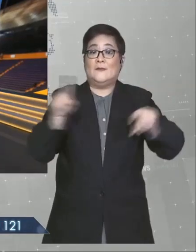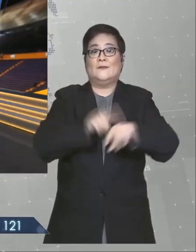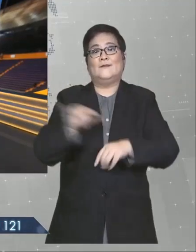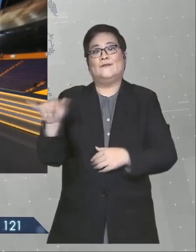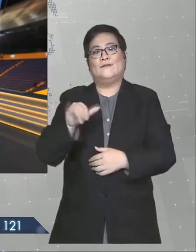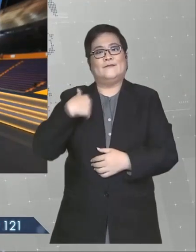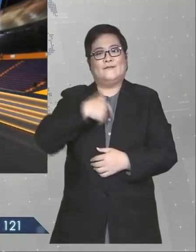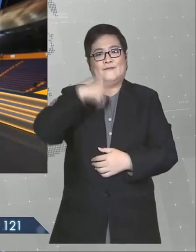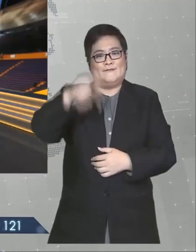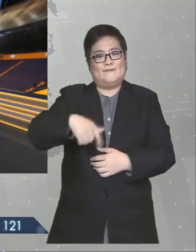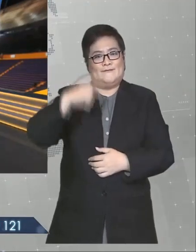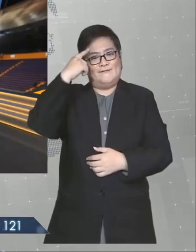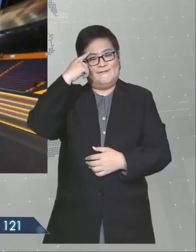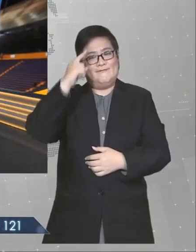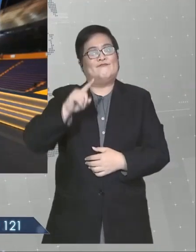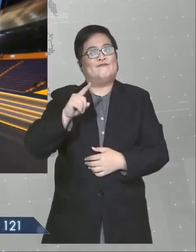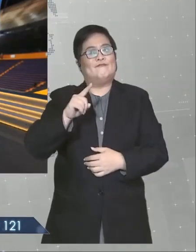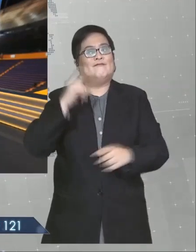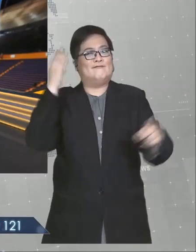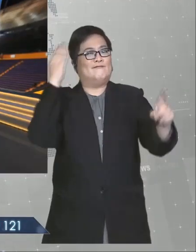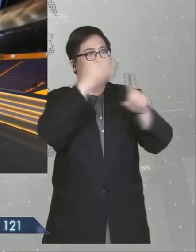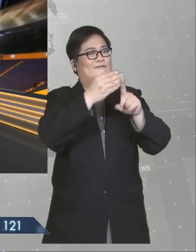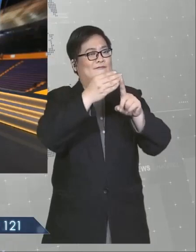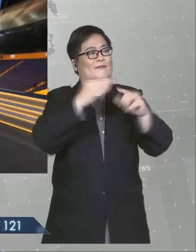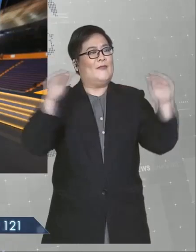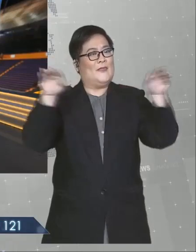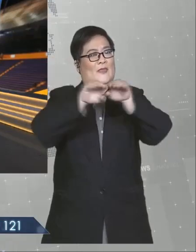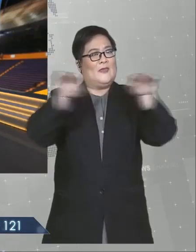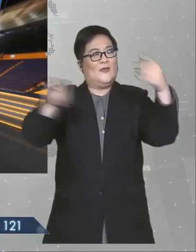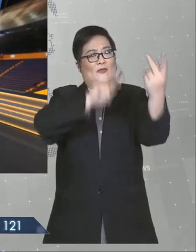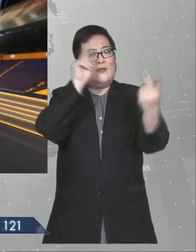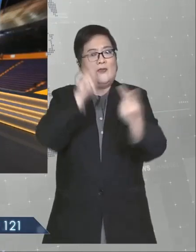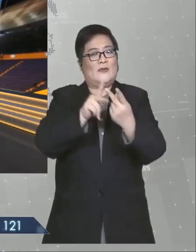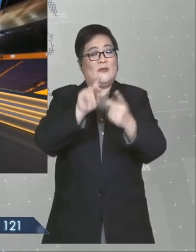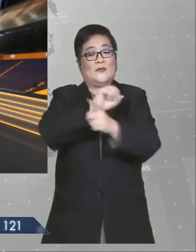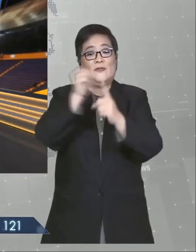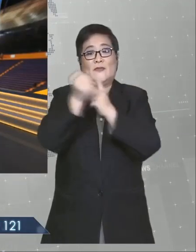juga, kita perlu realistik ketika meletakkan harapan sesuai